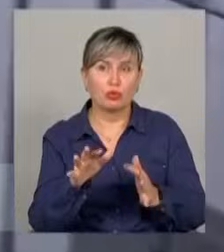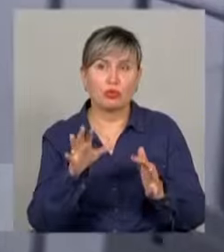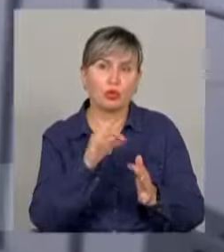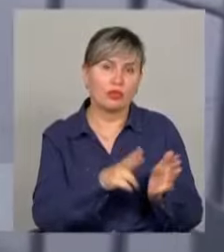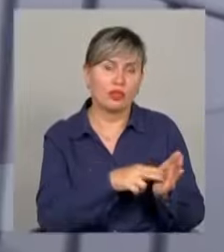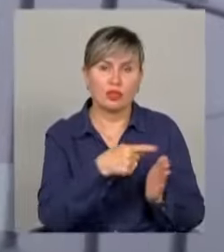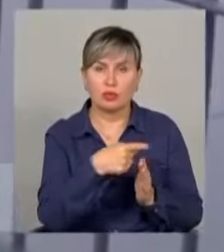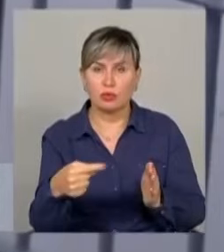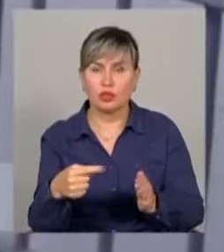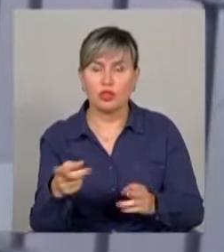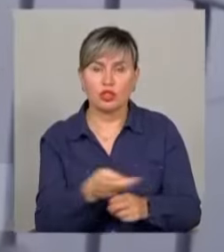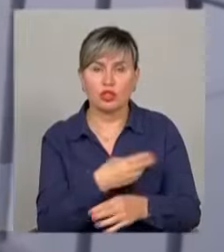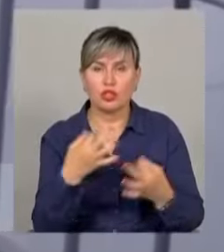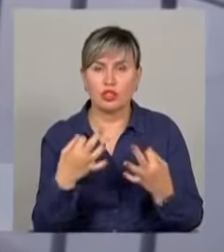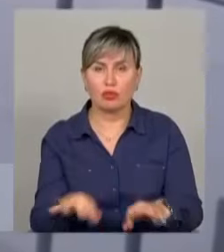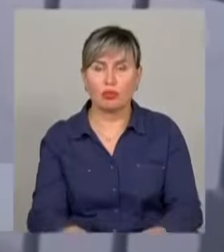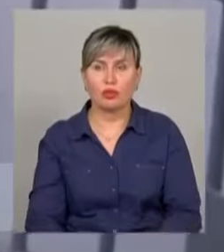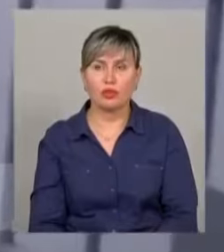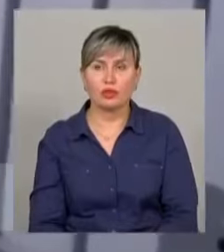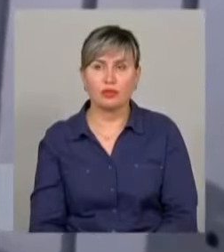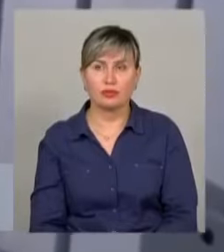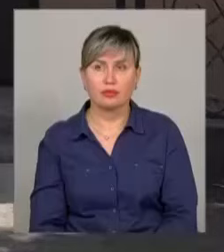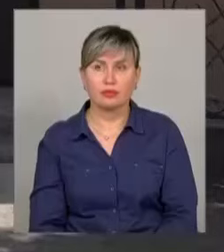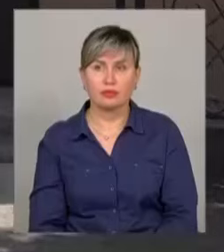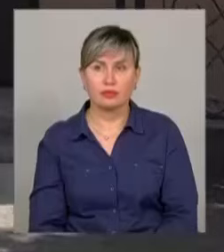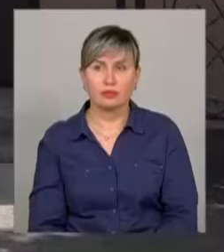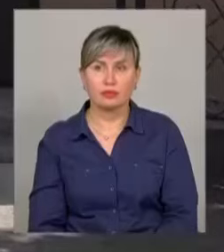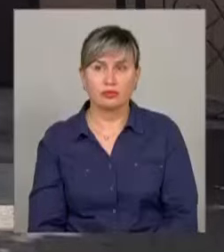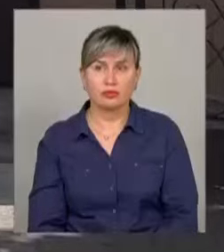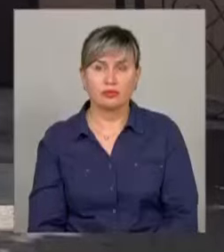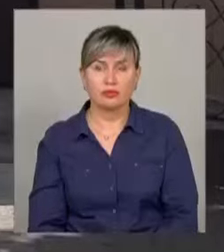от 8 лет лишения свободы. Адель Акжаркенова, Ялкунжан Ашимжанов, телеканал «Алматы».